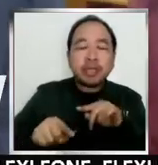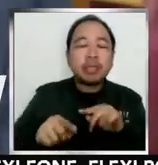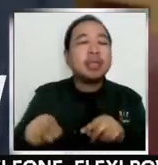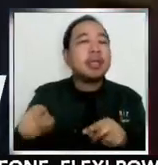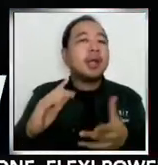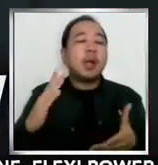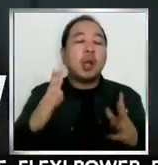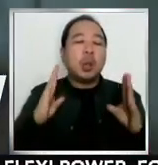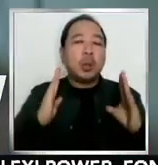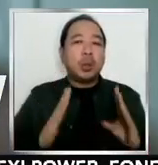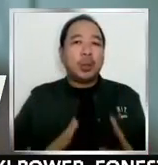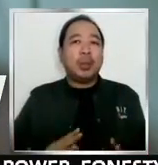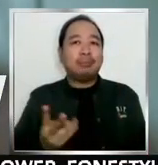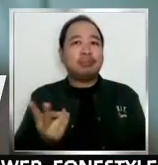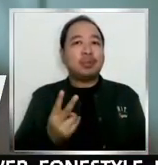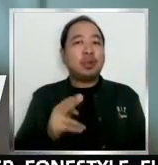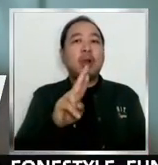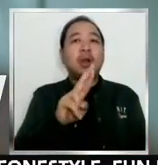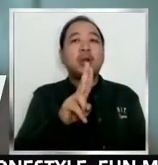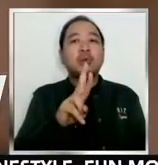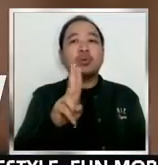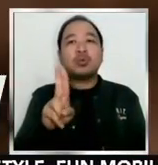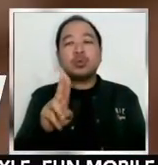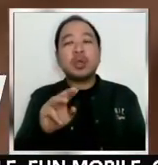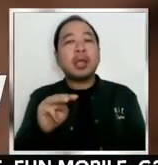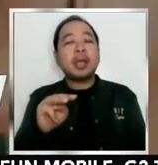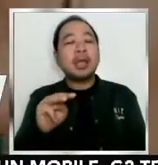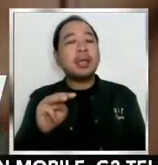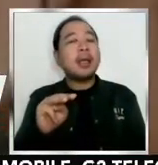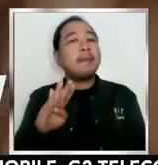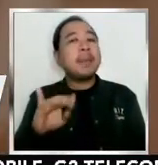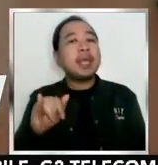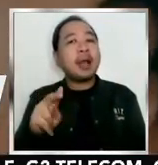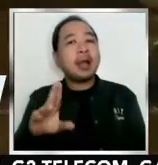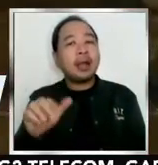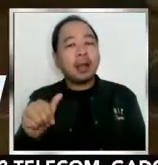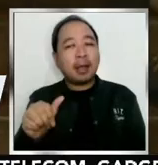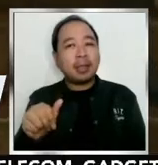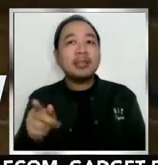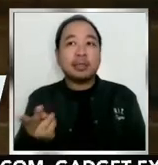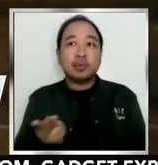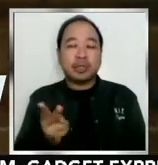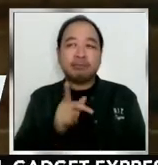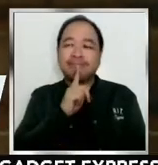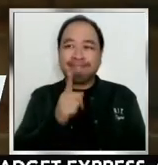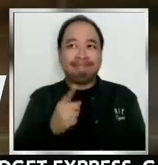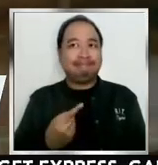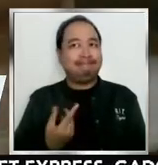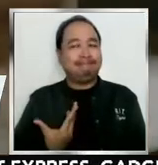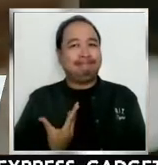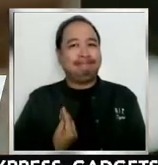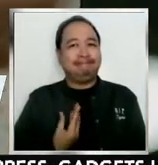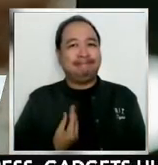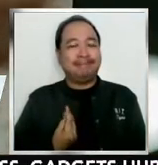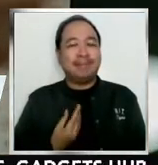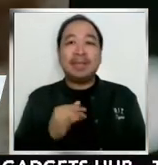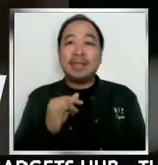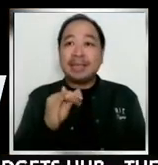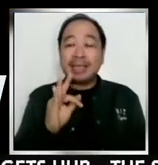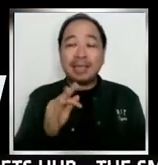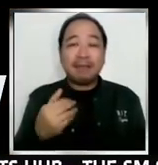at Bianca. Aminado kasi ang real-life couple na kinabahan sila kung magkakaroon sila ng on-screen